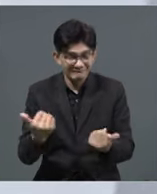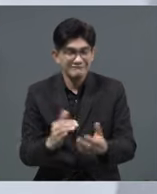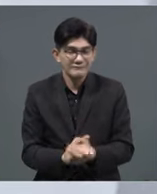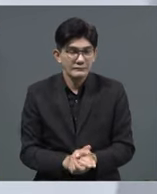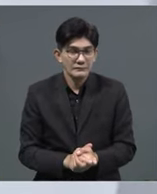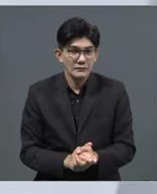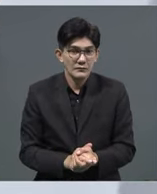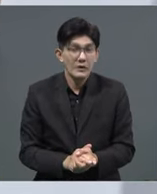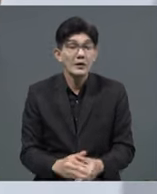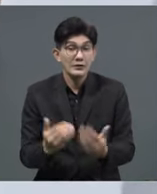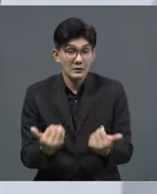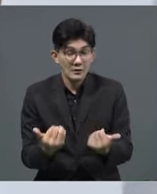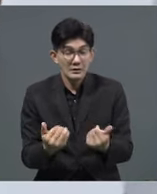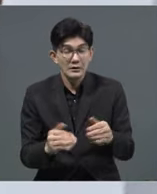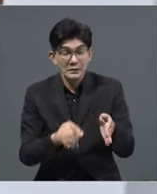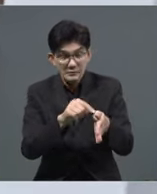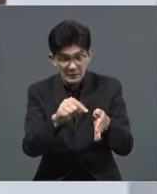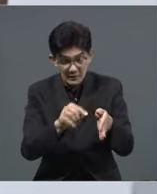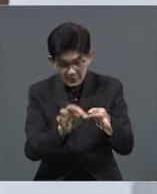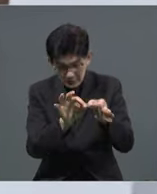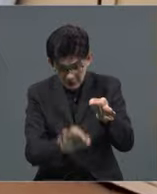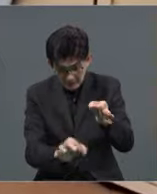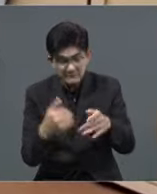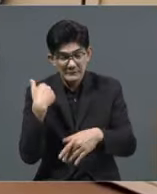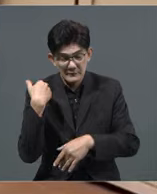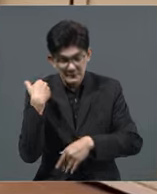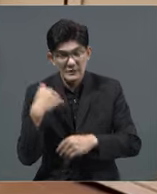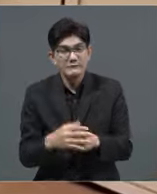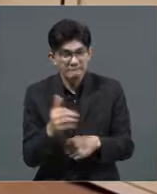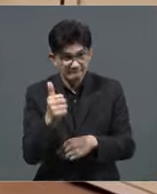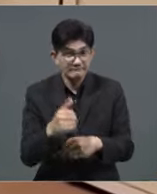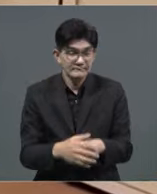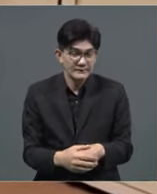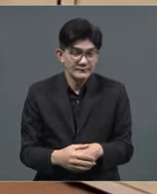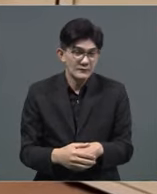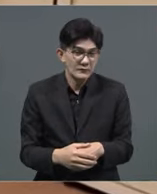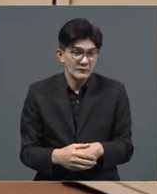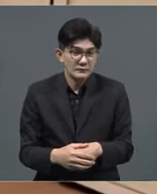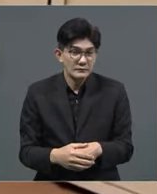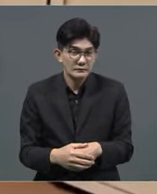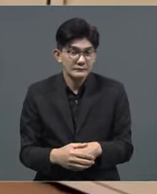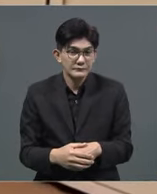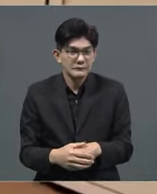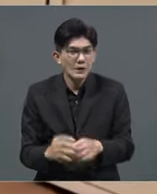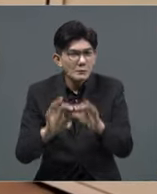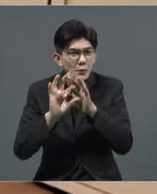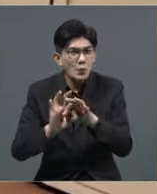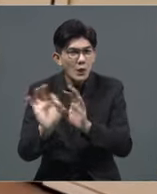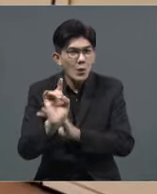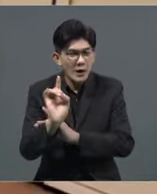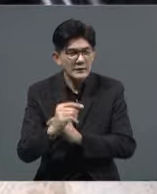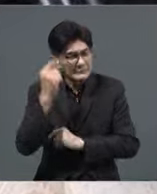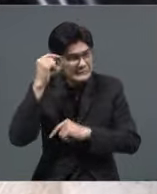12เมตรเพราะฉะนั้นตอนนี้คือต่ำกว่าวิกฤตนั่นแปลว่ายิ่งต่ำกว่าตลิ่งอย่างแน่นอน ครับ แต่ทีนี้ว่าน่าเป็นห่วงตรงที่มัน